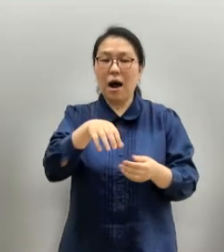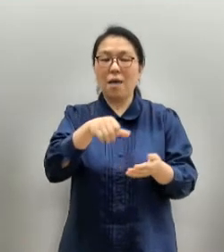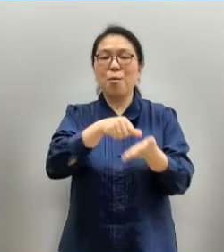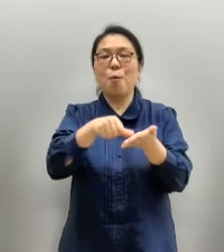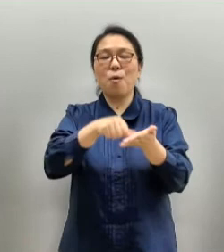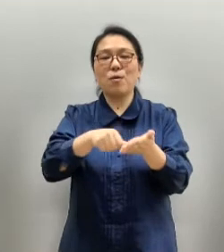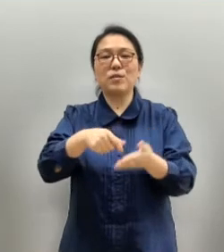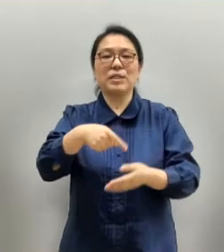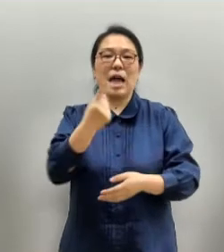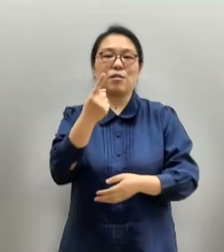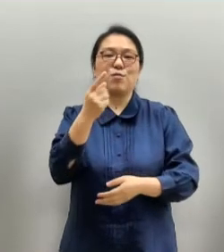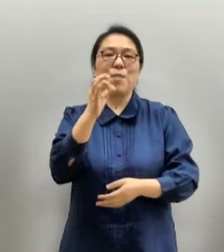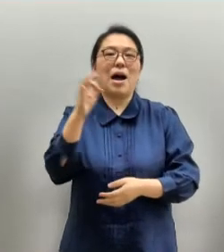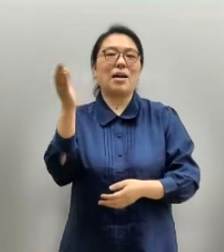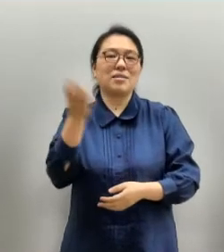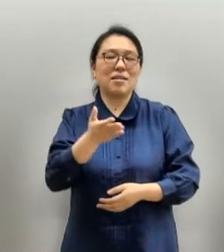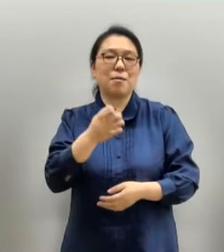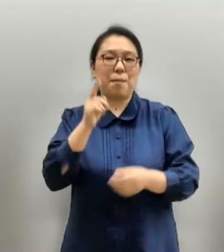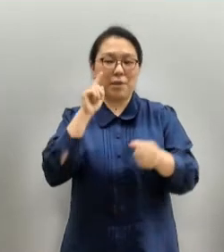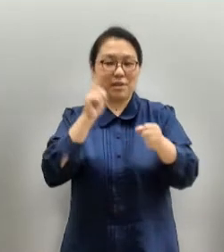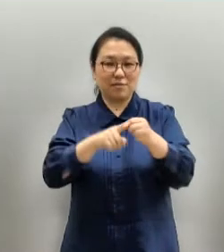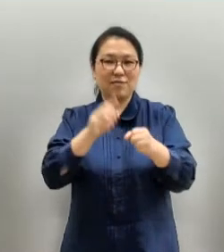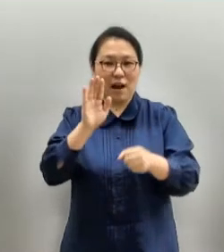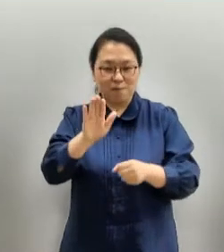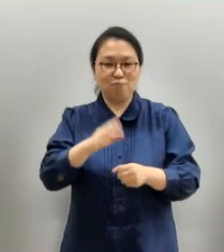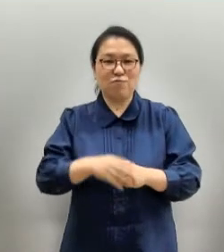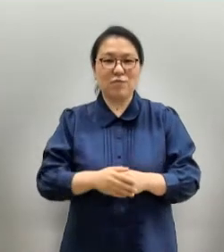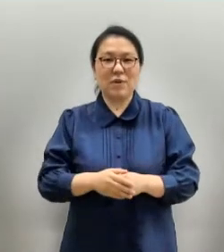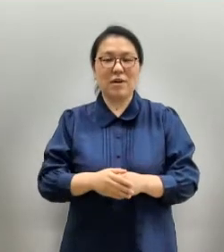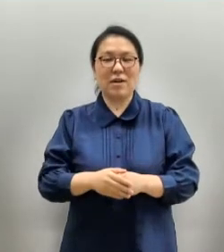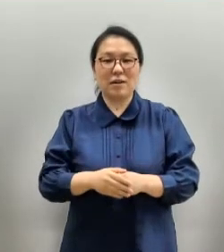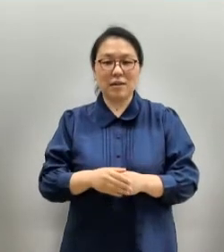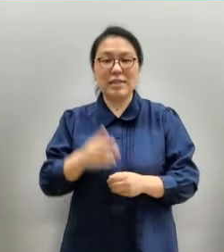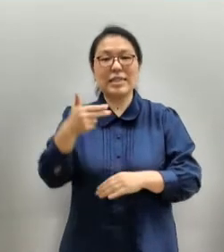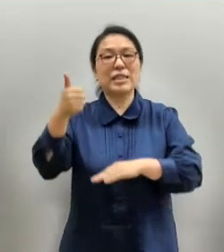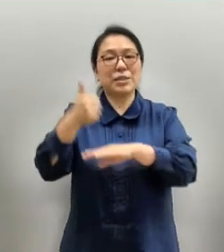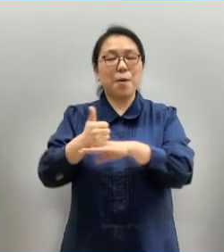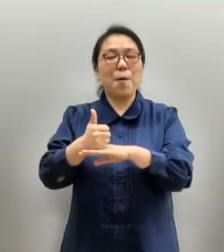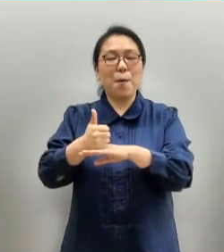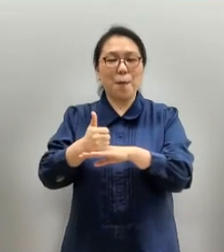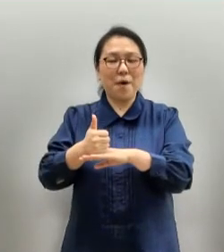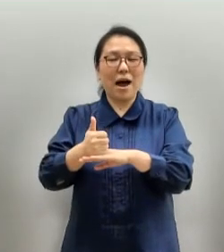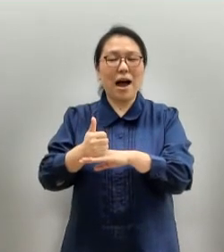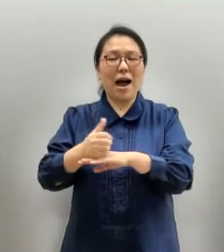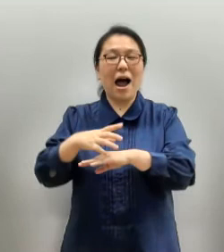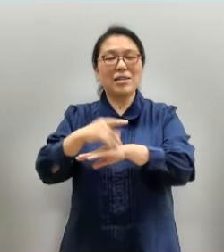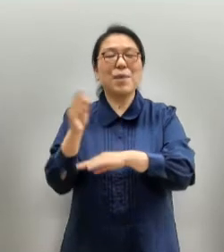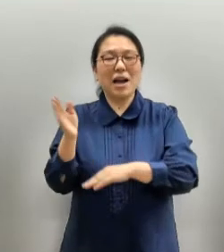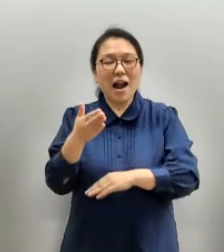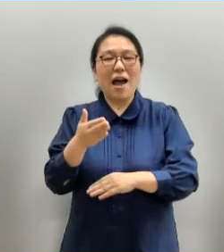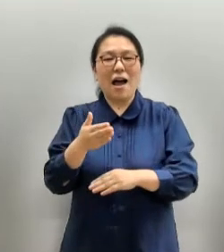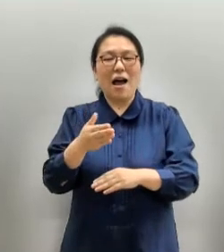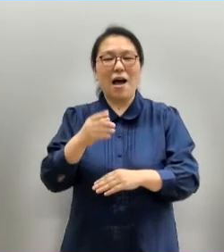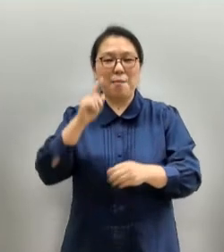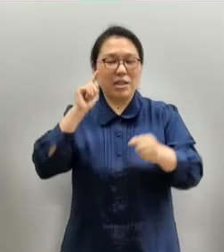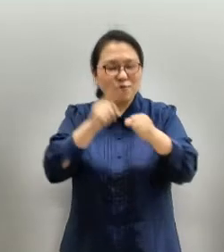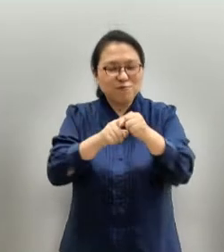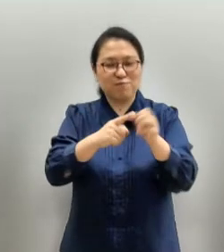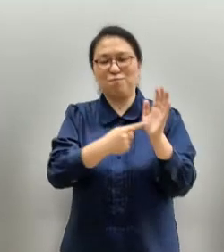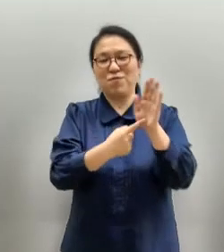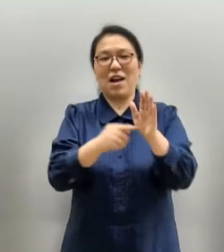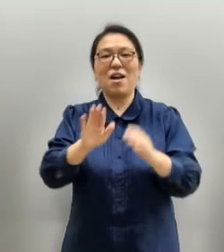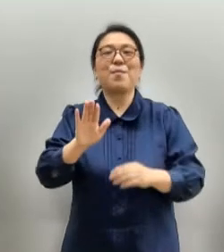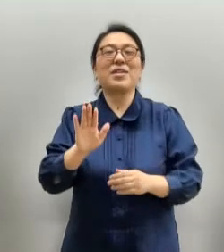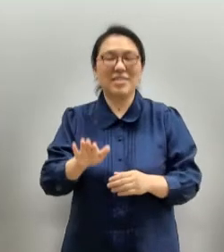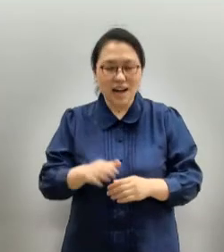長就任時間ですね、繰り返しおっしゃられている、力を入れるということだと思うんですけども、まあ、具体的にこの対